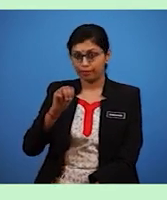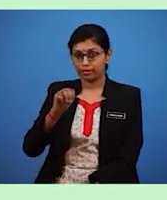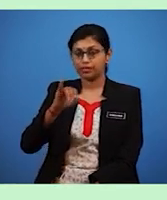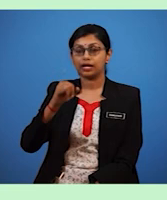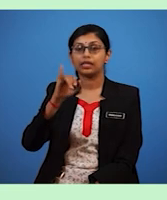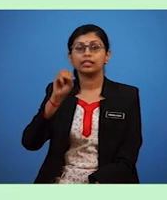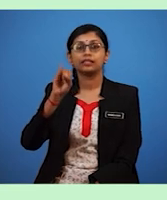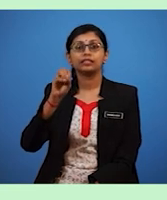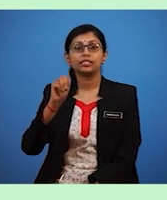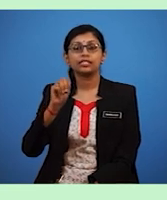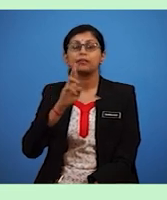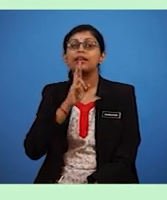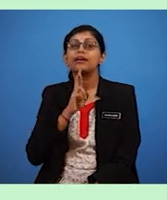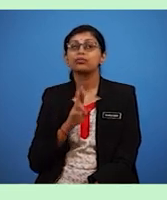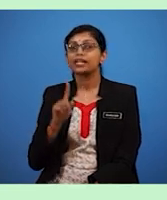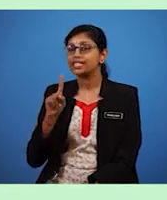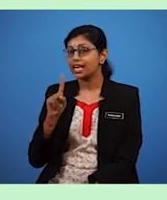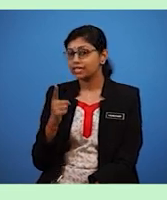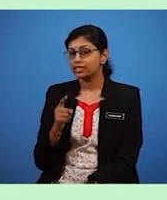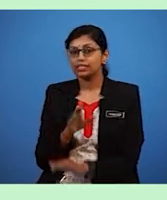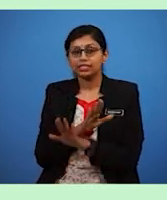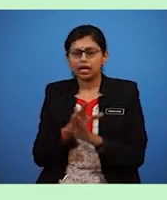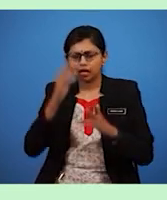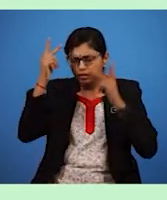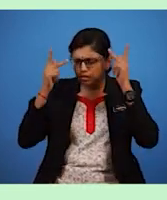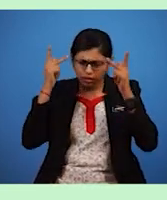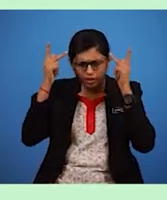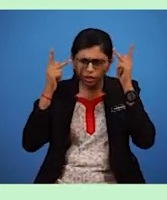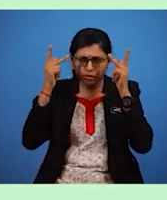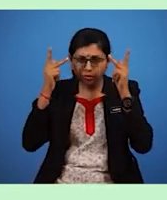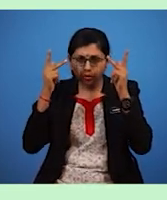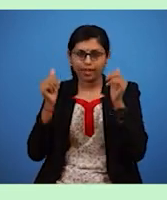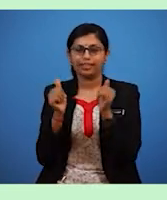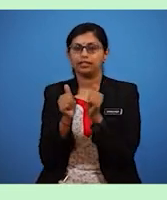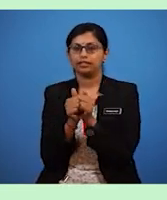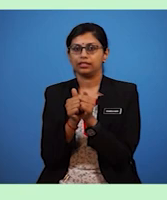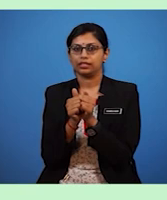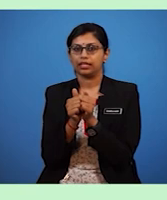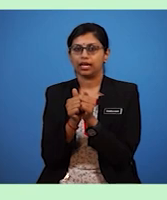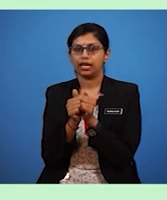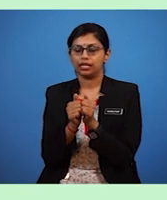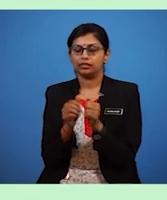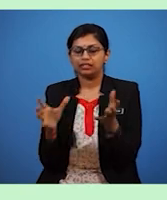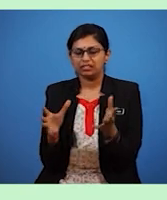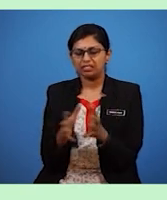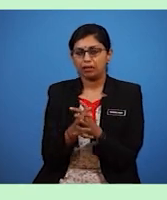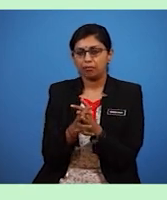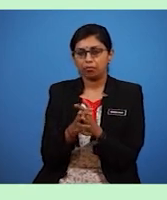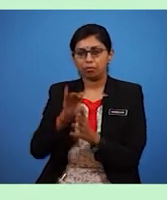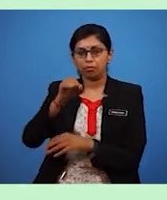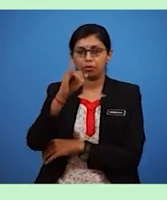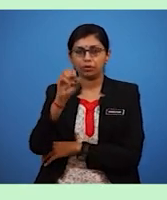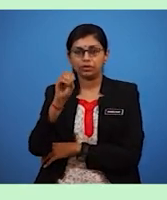larutan. Jadi, jangan terkeliru dengan mengambil kira juga